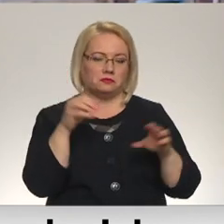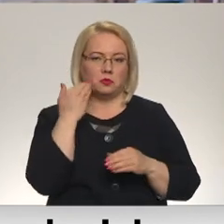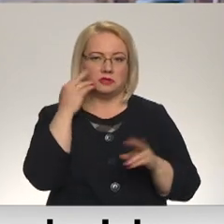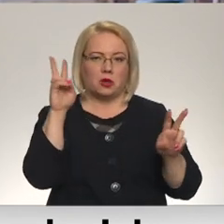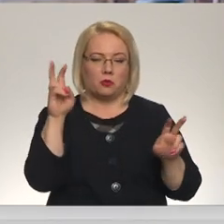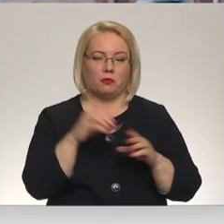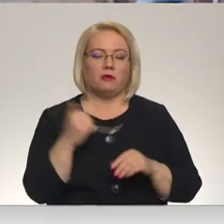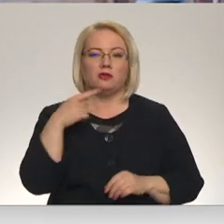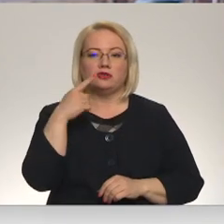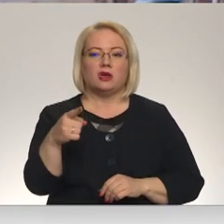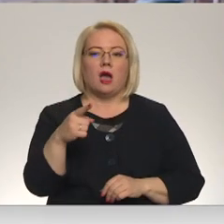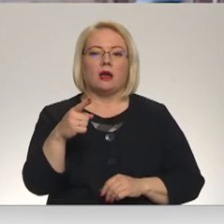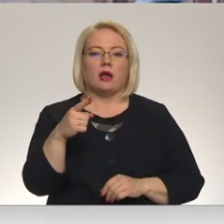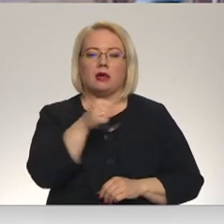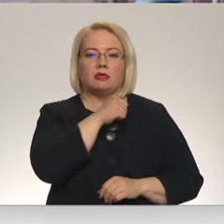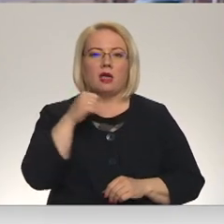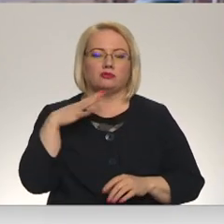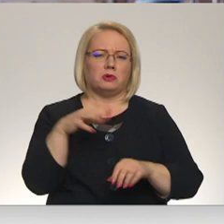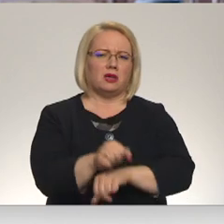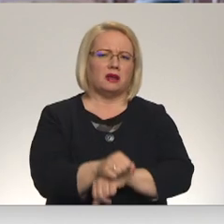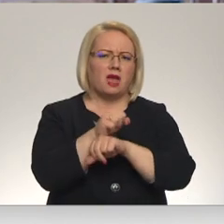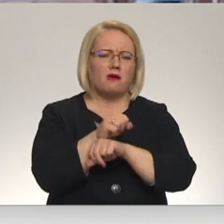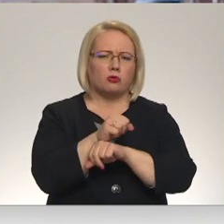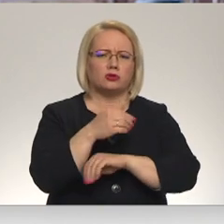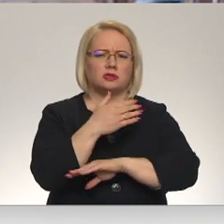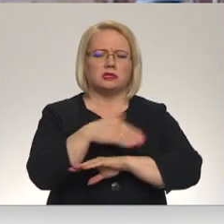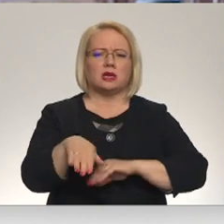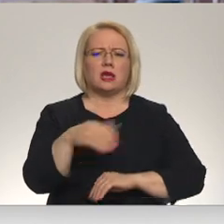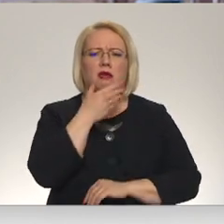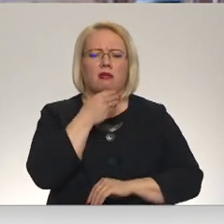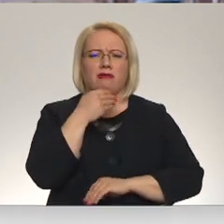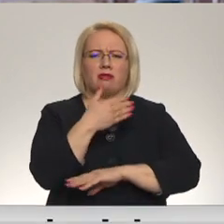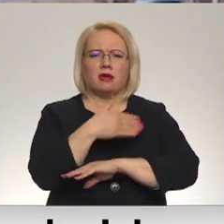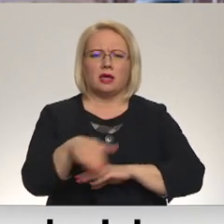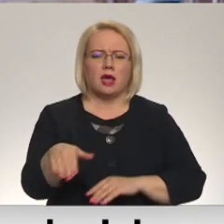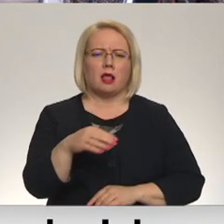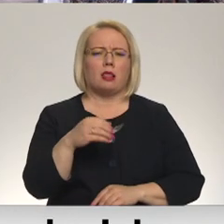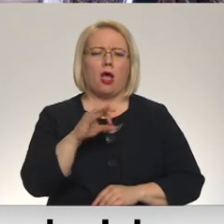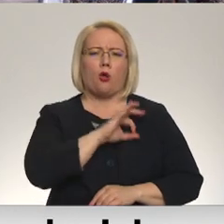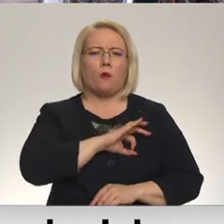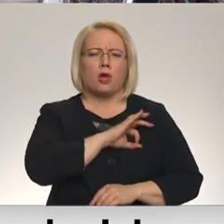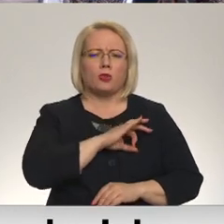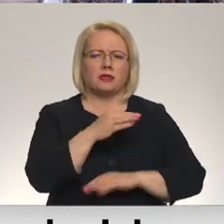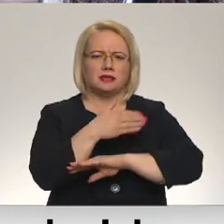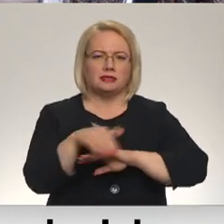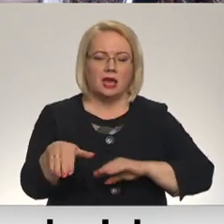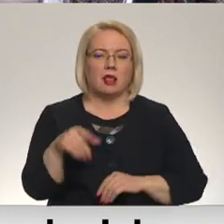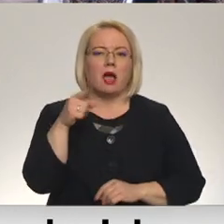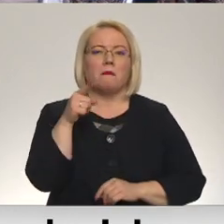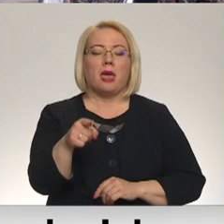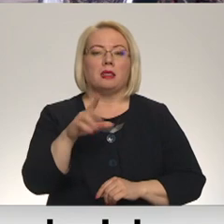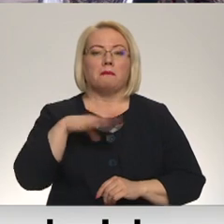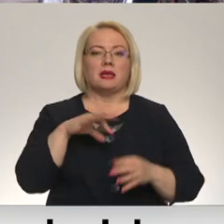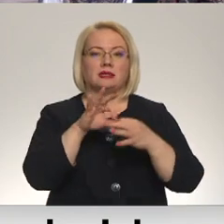ir bijušas Revolūcijas iela, Ļeņina iela, Komjaunatnes iela, bet tās pēc neatkarības